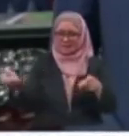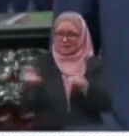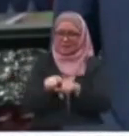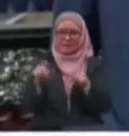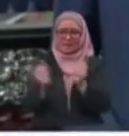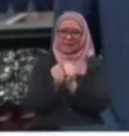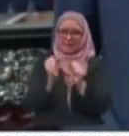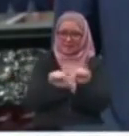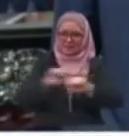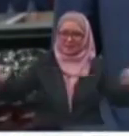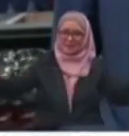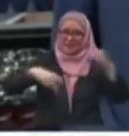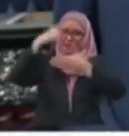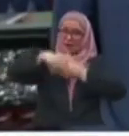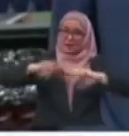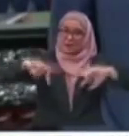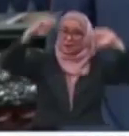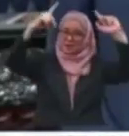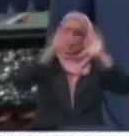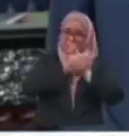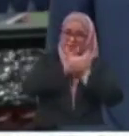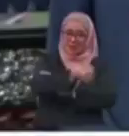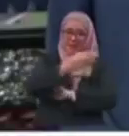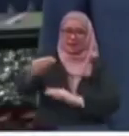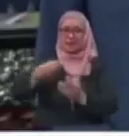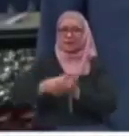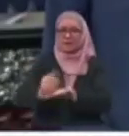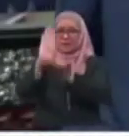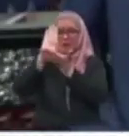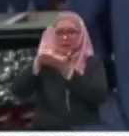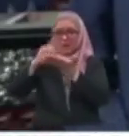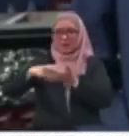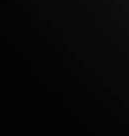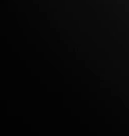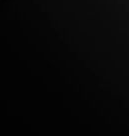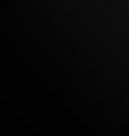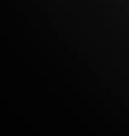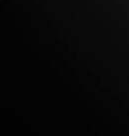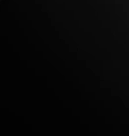dan bantuan kewangan bersasar serta peluang keusahawanan.